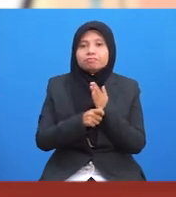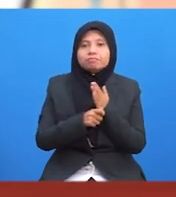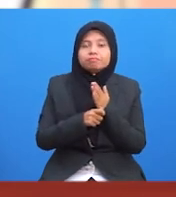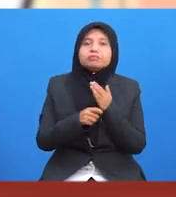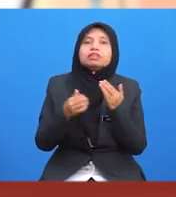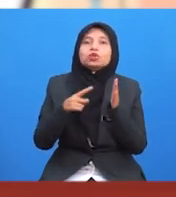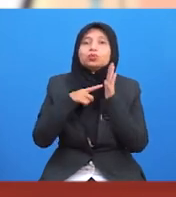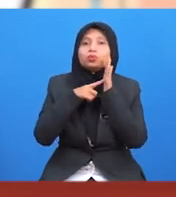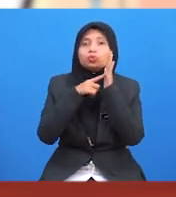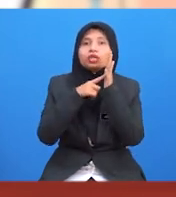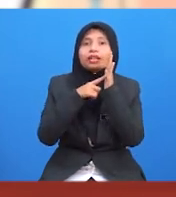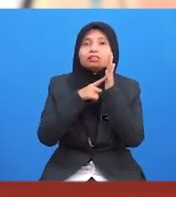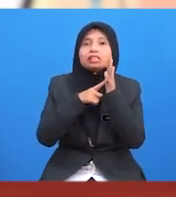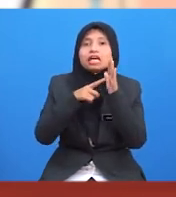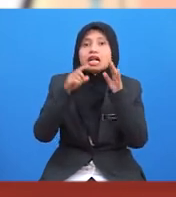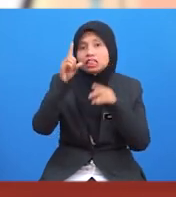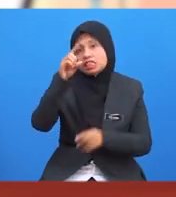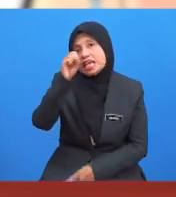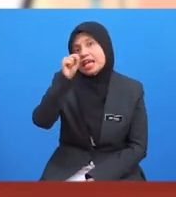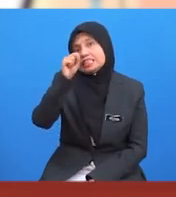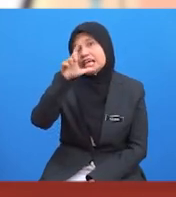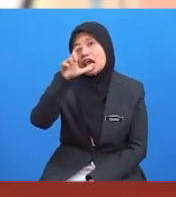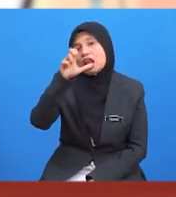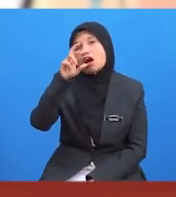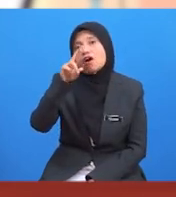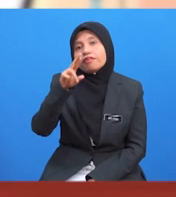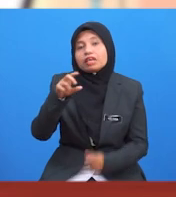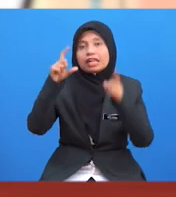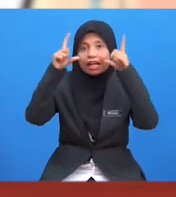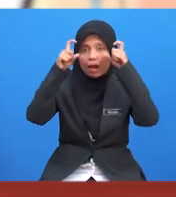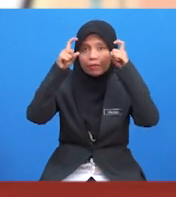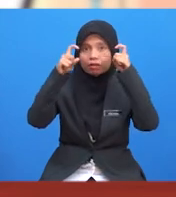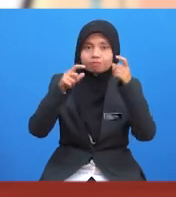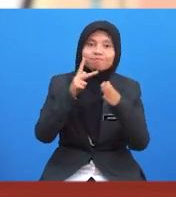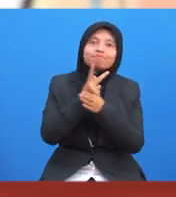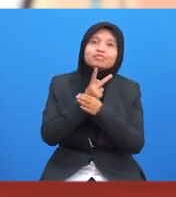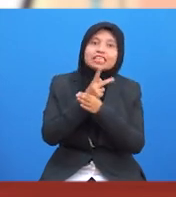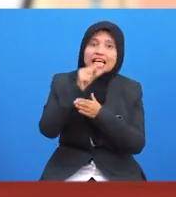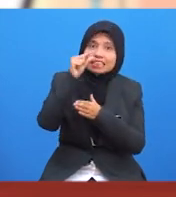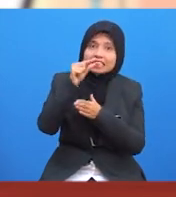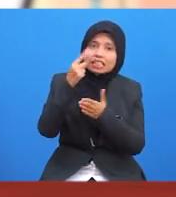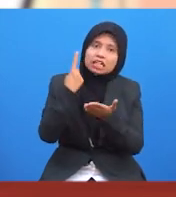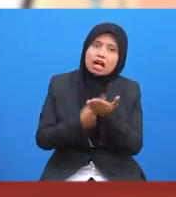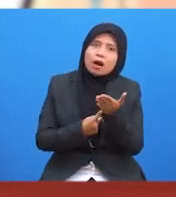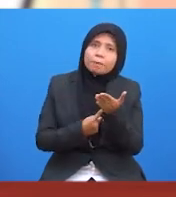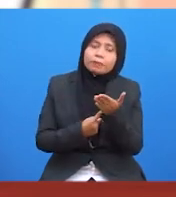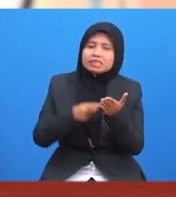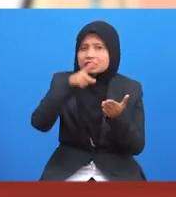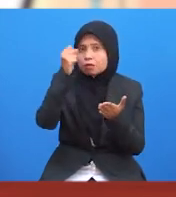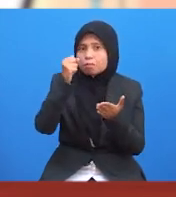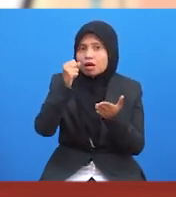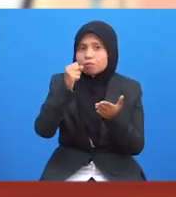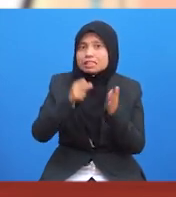sekarang, ada sebuah kamera DSLR, jadi saya akan kongsikan sedikit apakah faktor yang